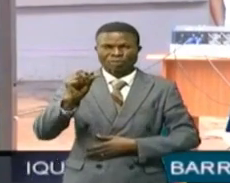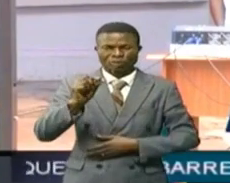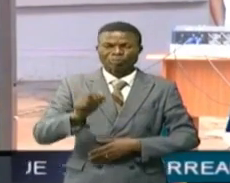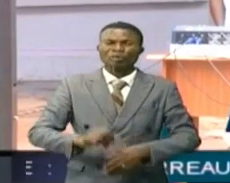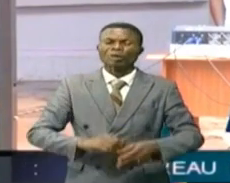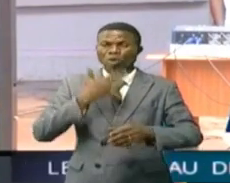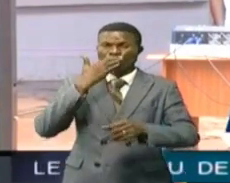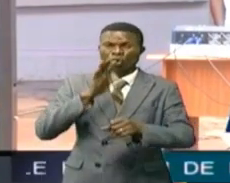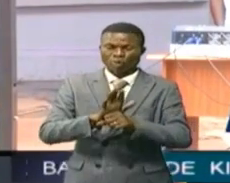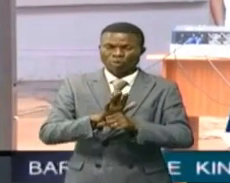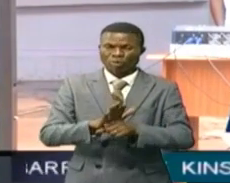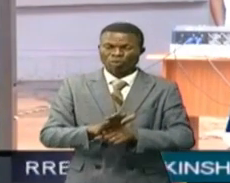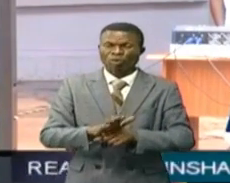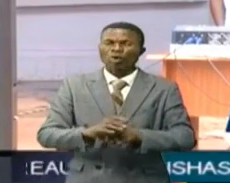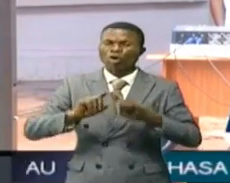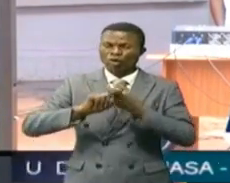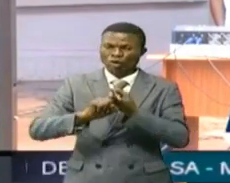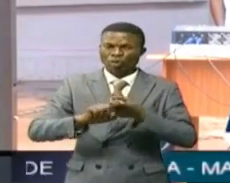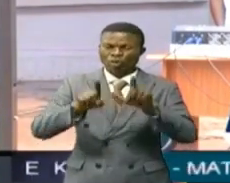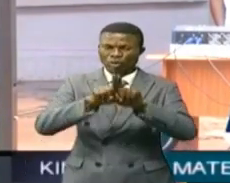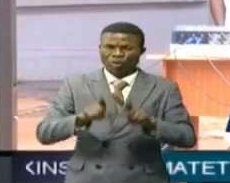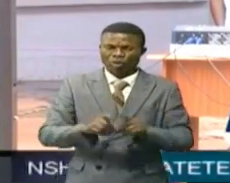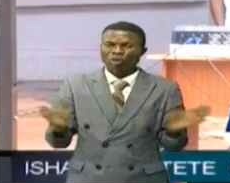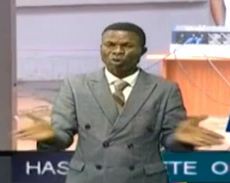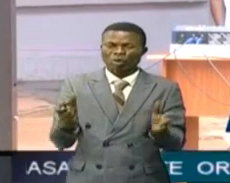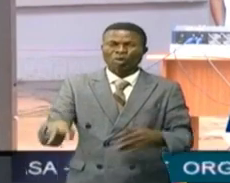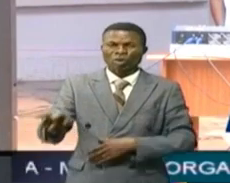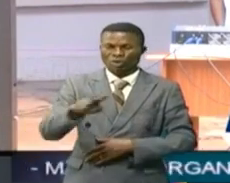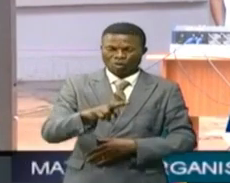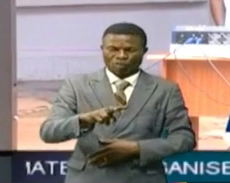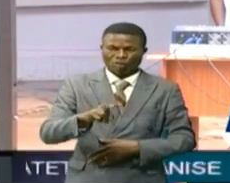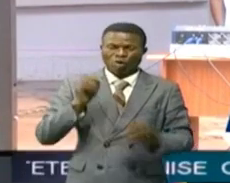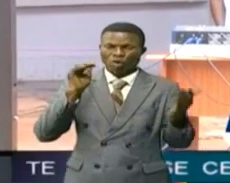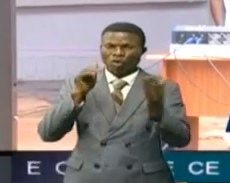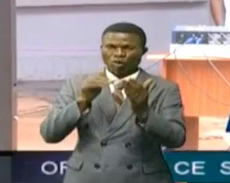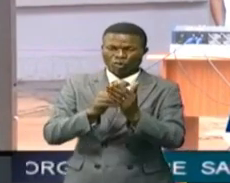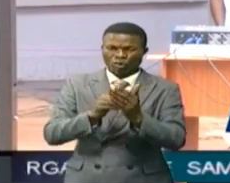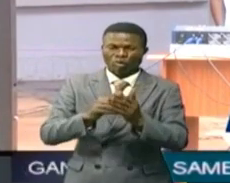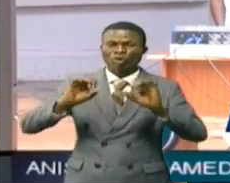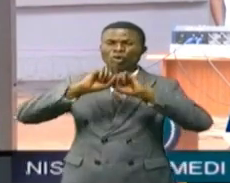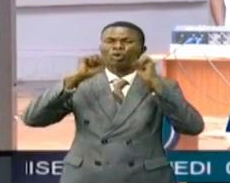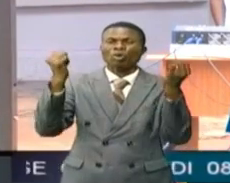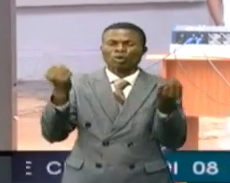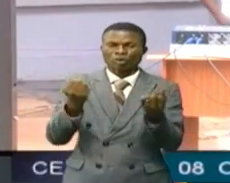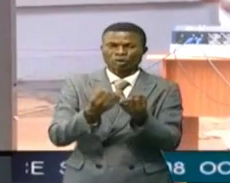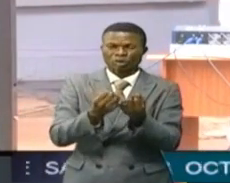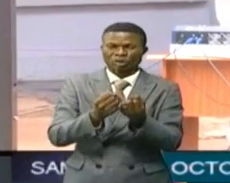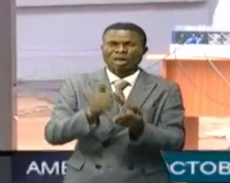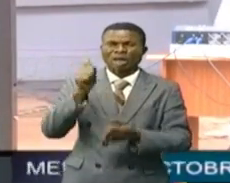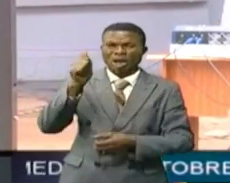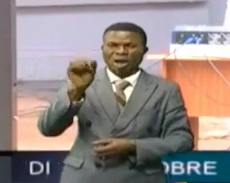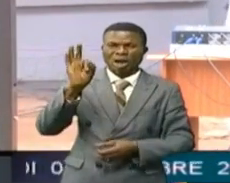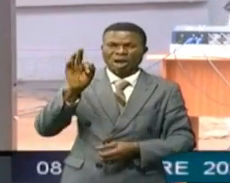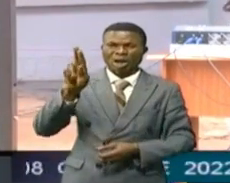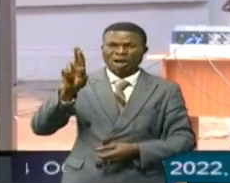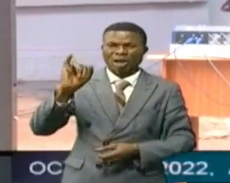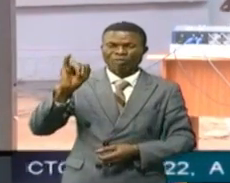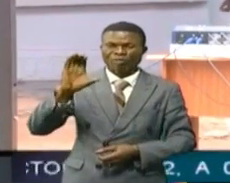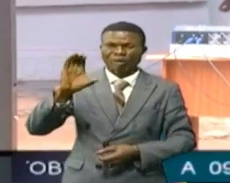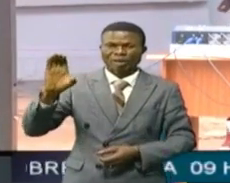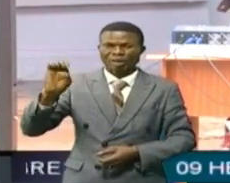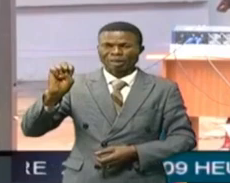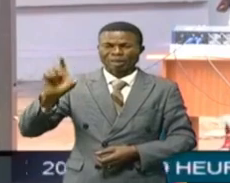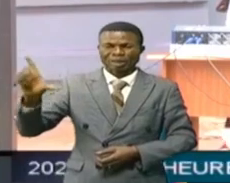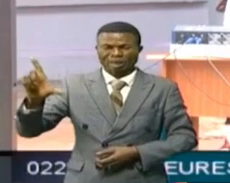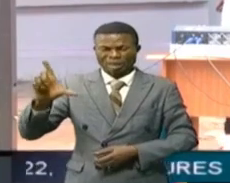profonde gratitude, ainsi que nos encouragements à l'égard de la société Africel, à travers sa